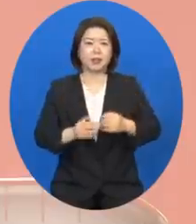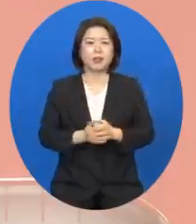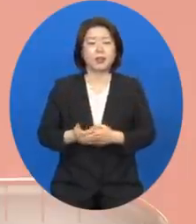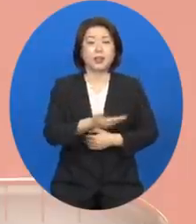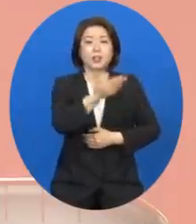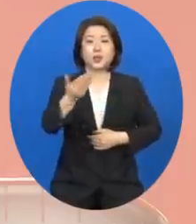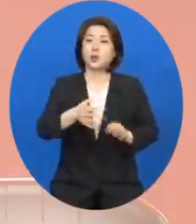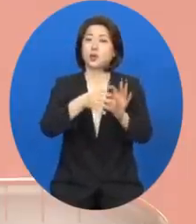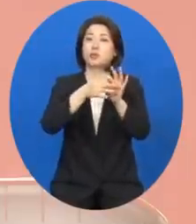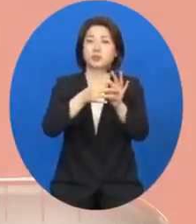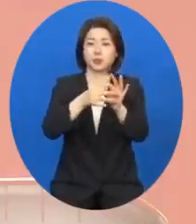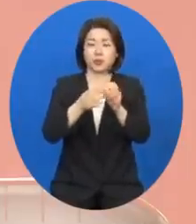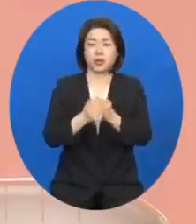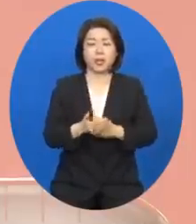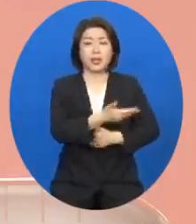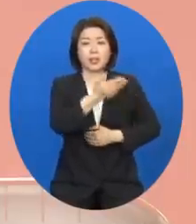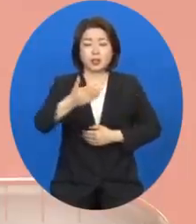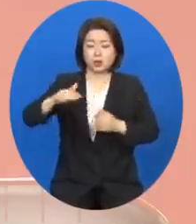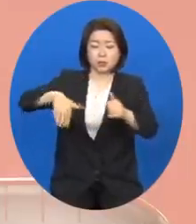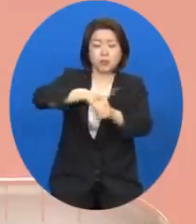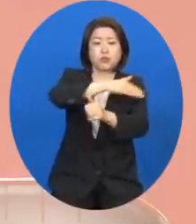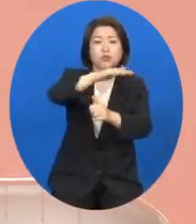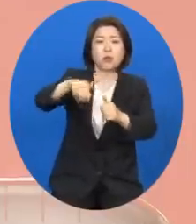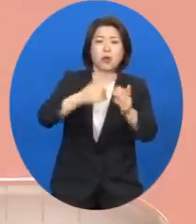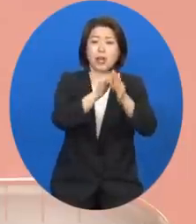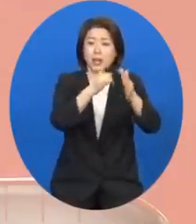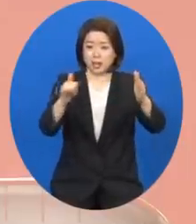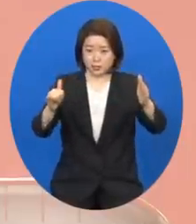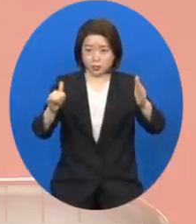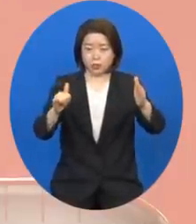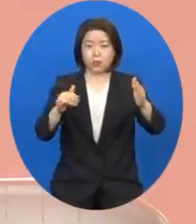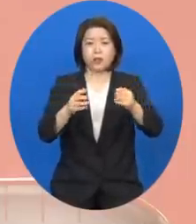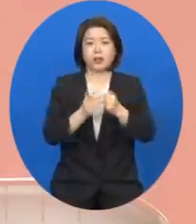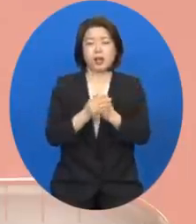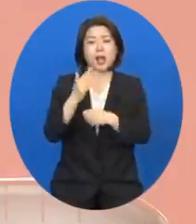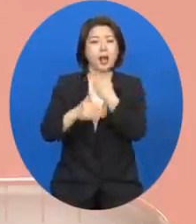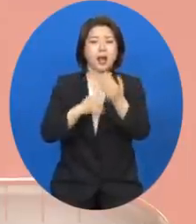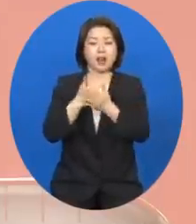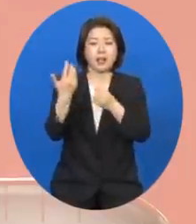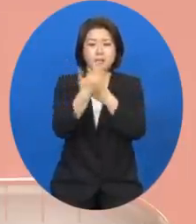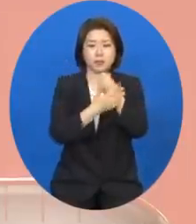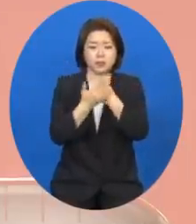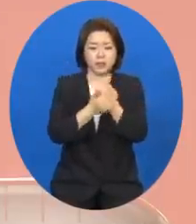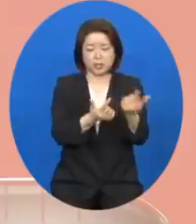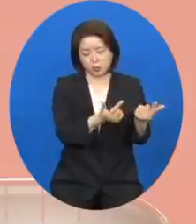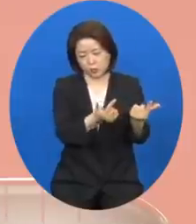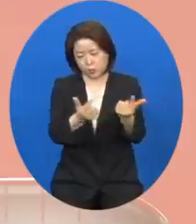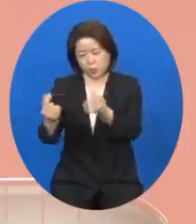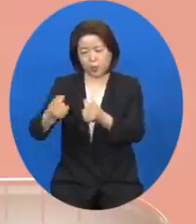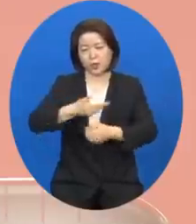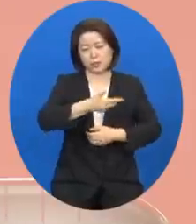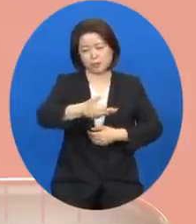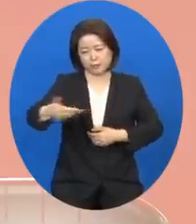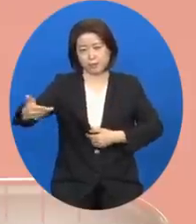여러분을 통해서 여러분의 주위에 있는 가족들에게 하나님의 은혜가 동일하게